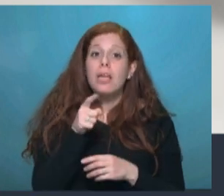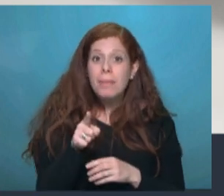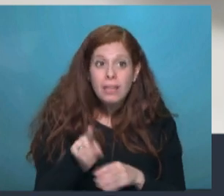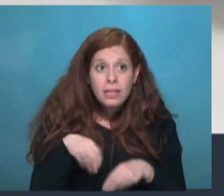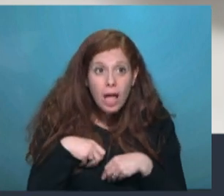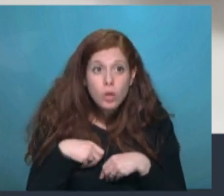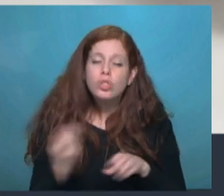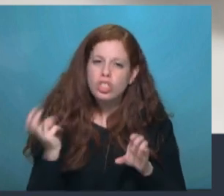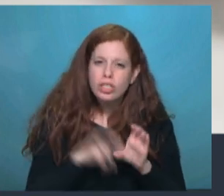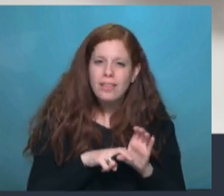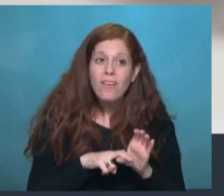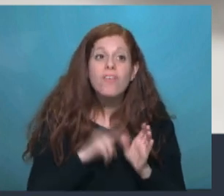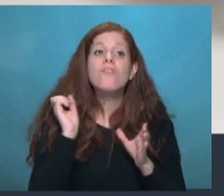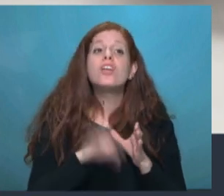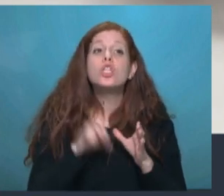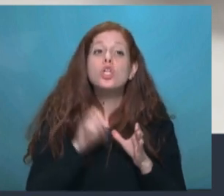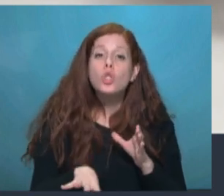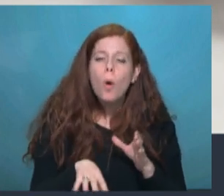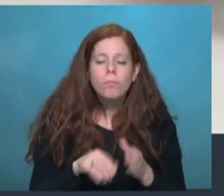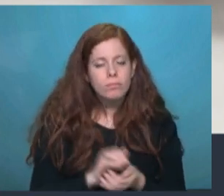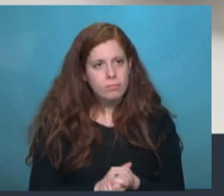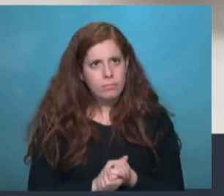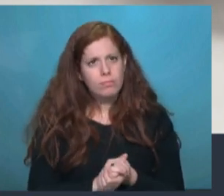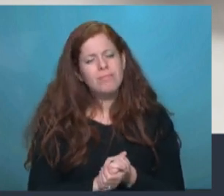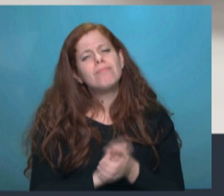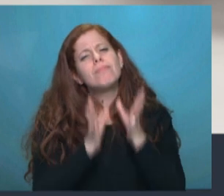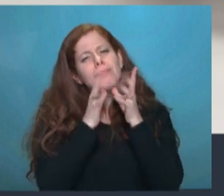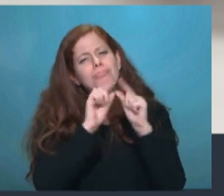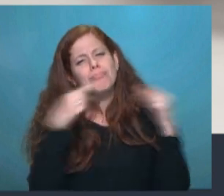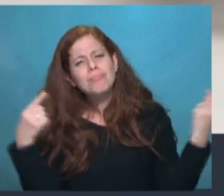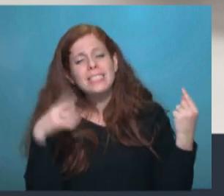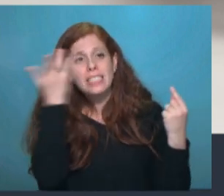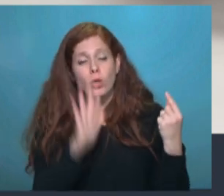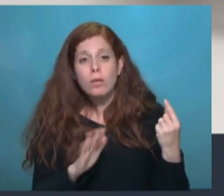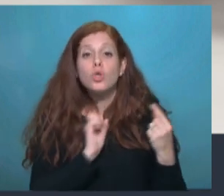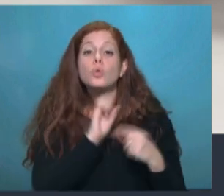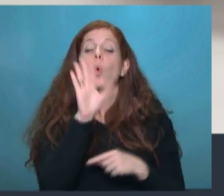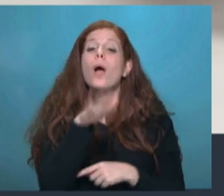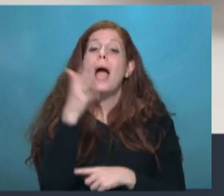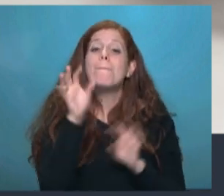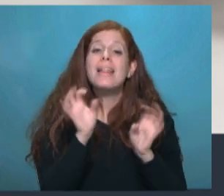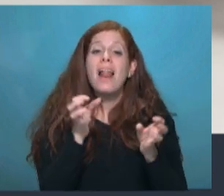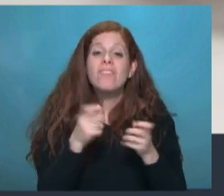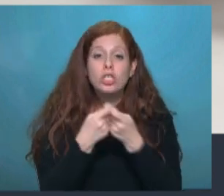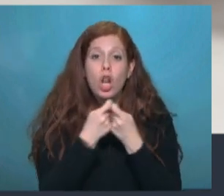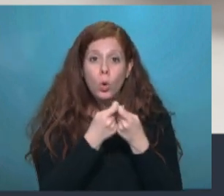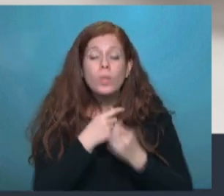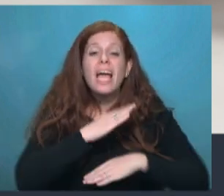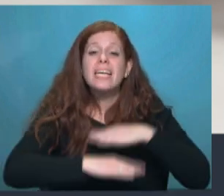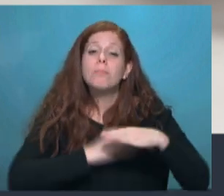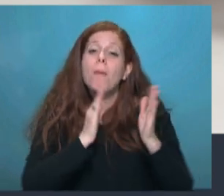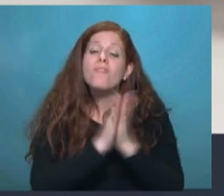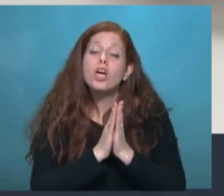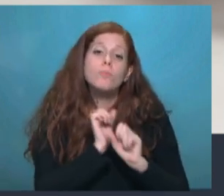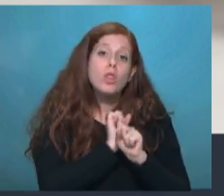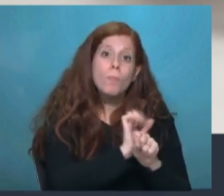מנה, פיהם מנה. בשורה של סרטונים ששודרו גם בערוץ הטלוויזיה של הארגון, מבקש חיזבאללה מתומכיו